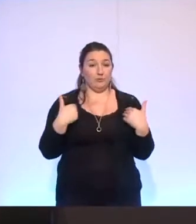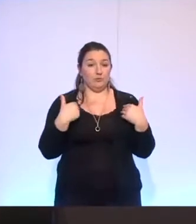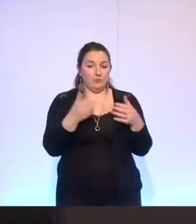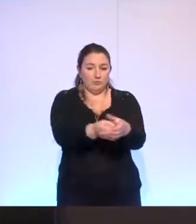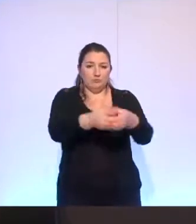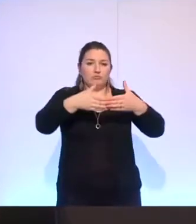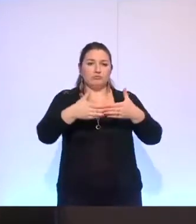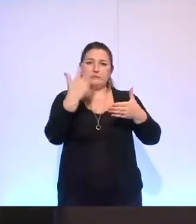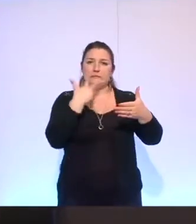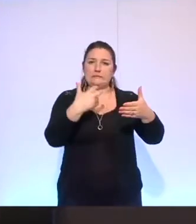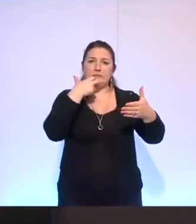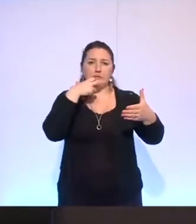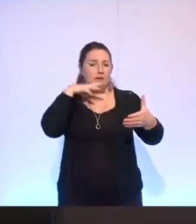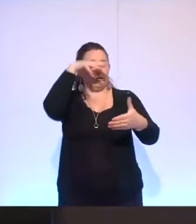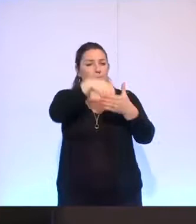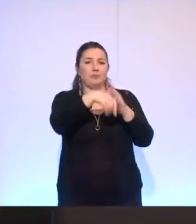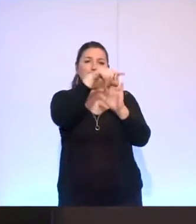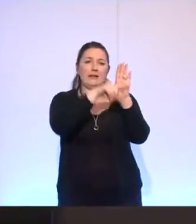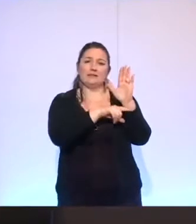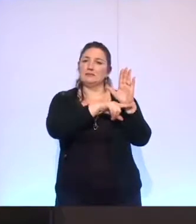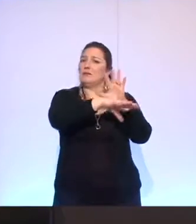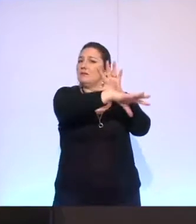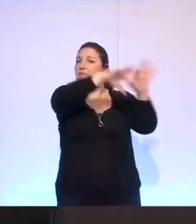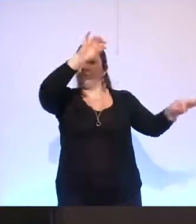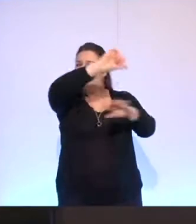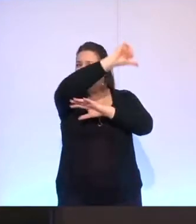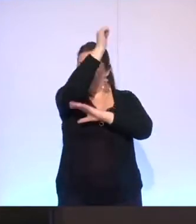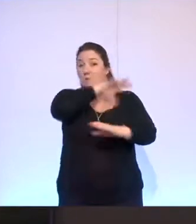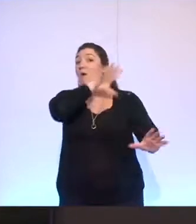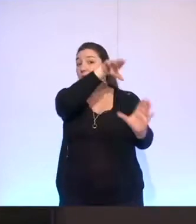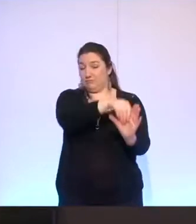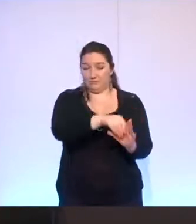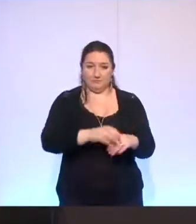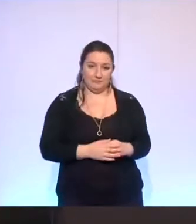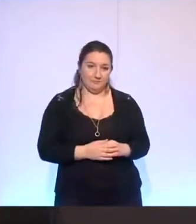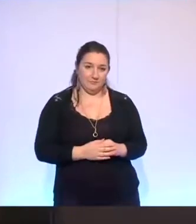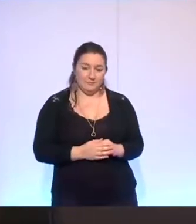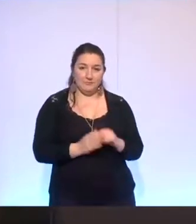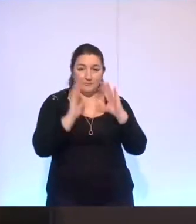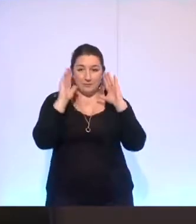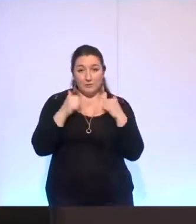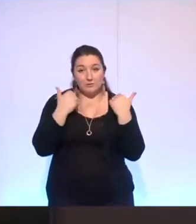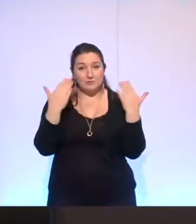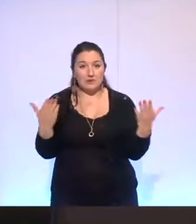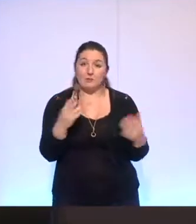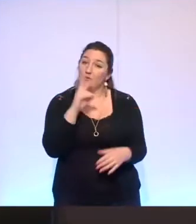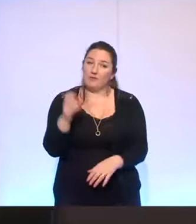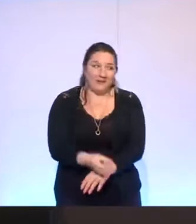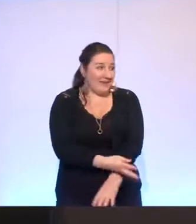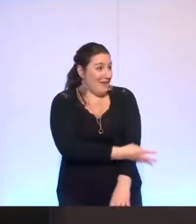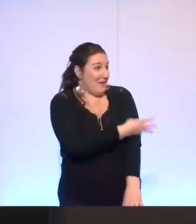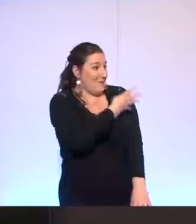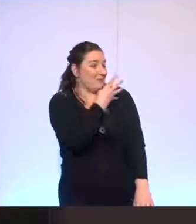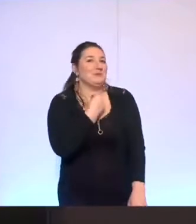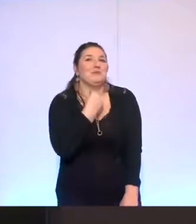composante citoyenne de la liste arrivée en tête. C'est donc avec une émotion non dissimulée, vous